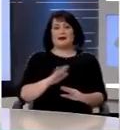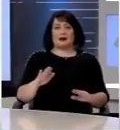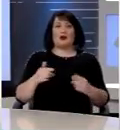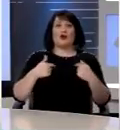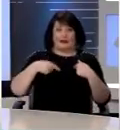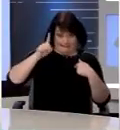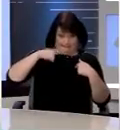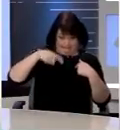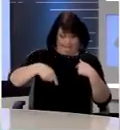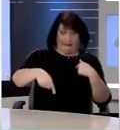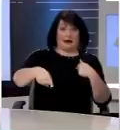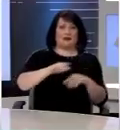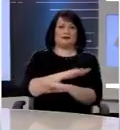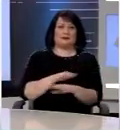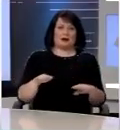θέμα ημερών,